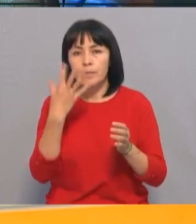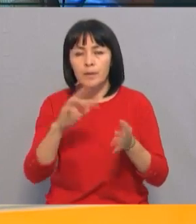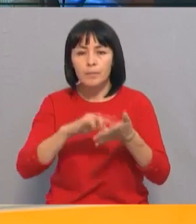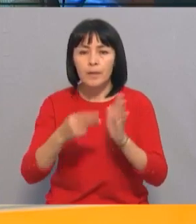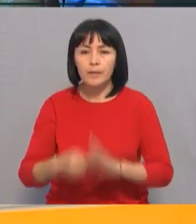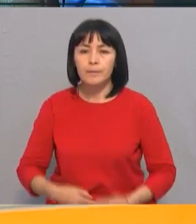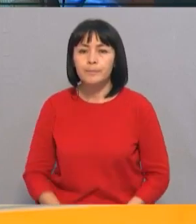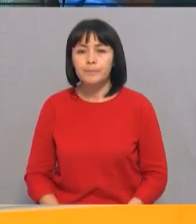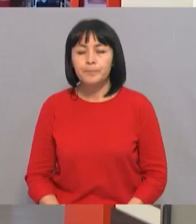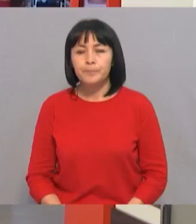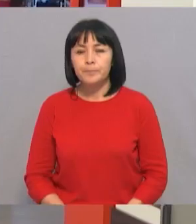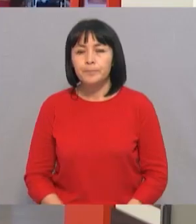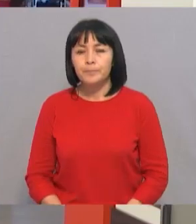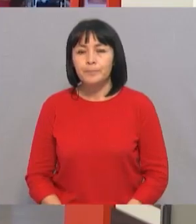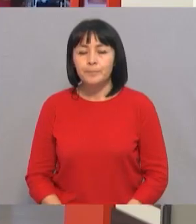проектов.